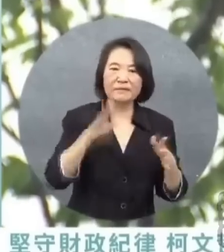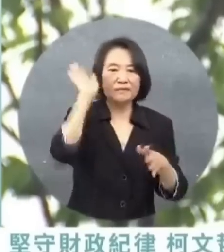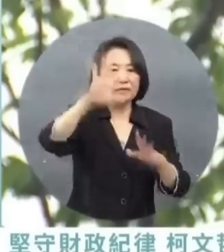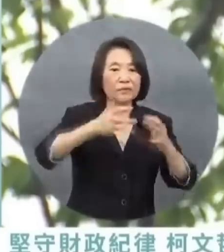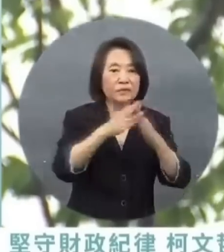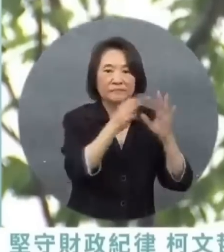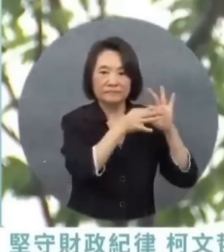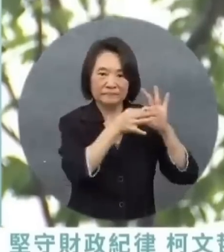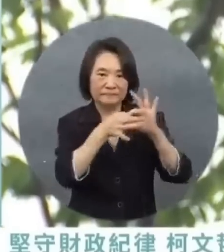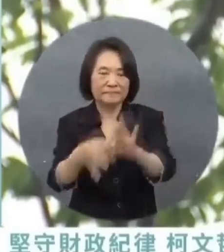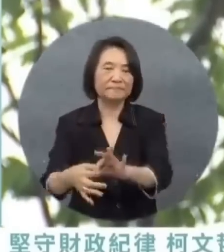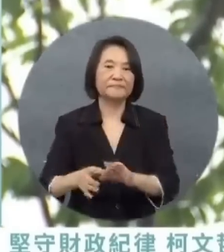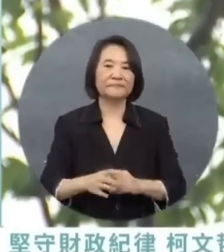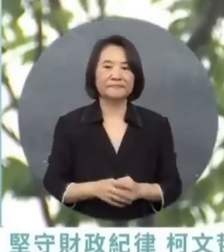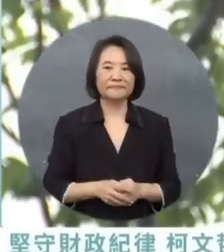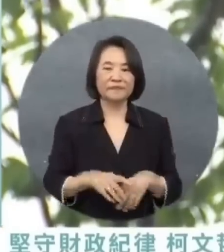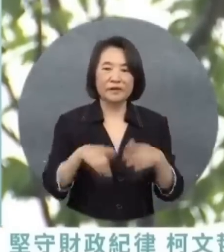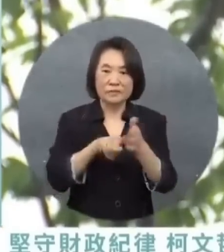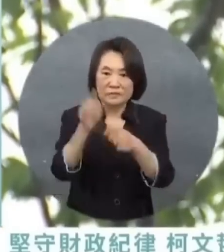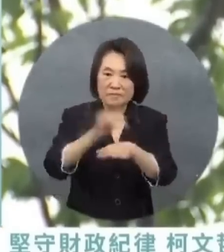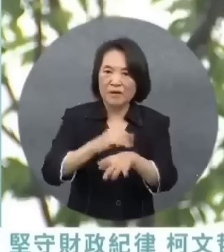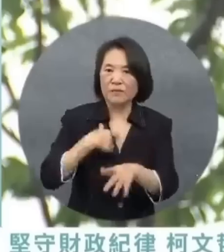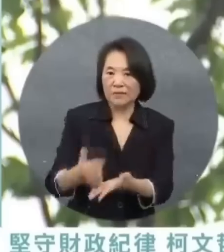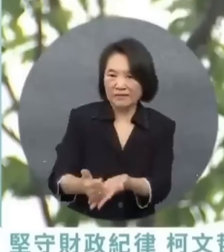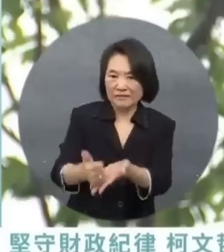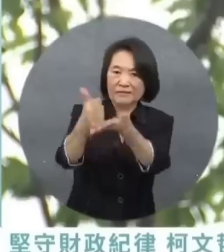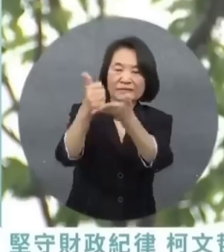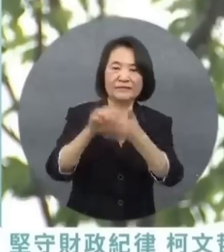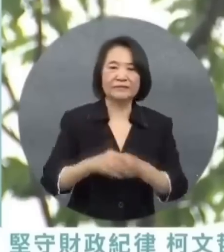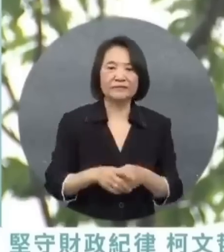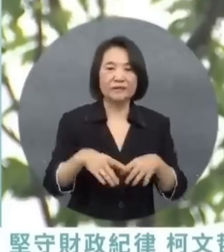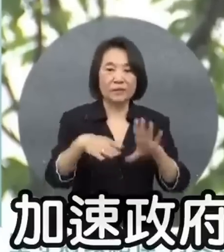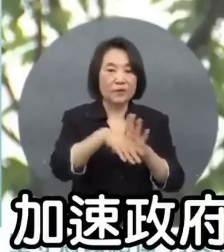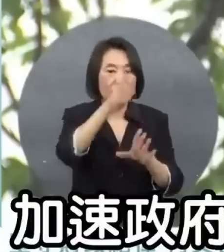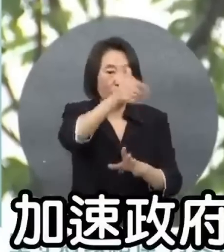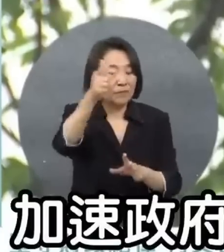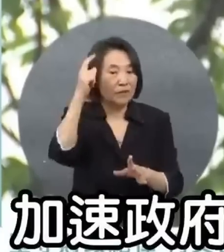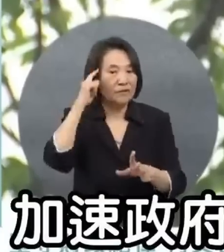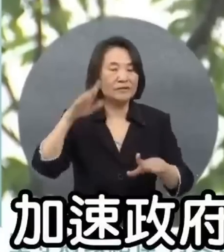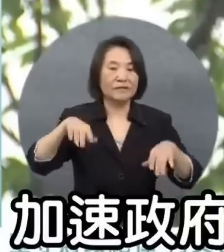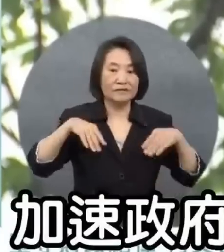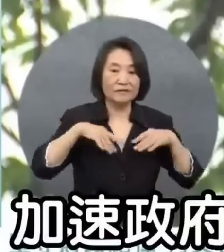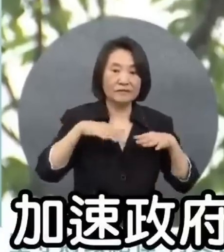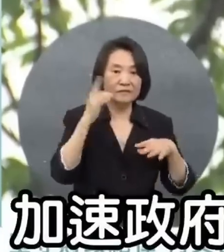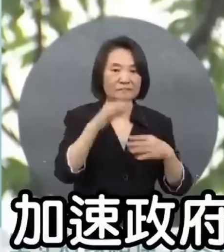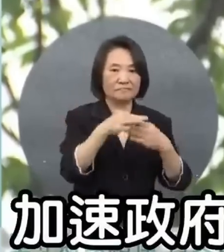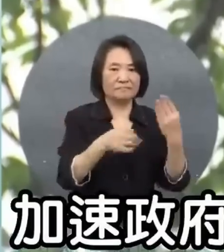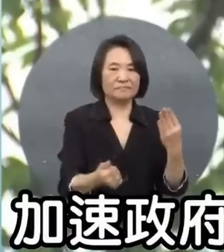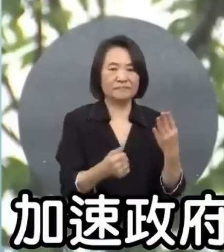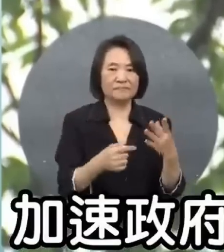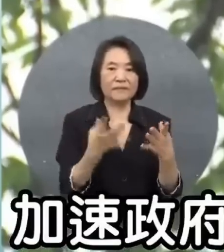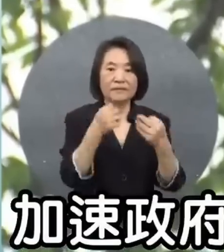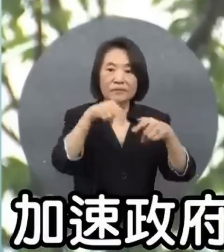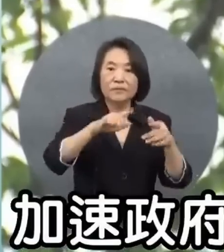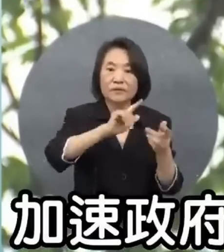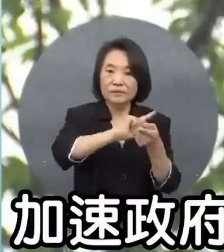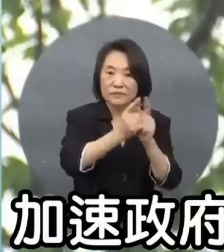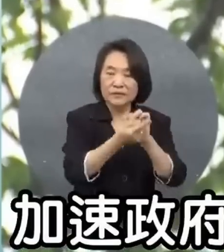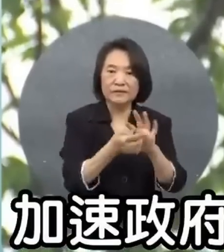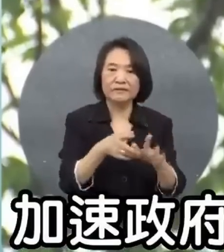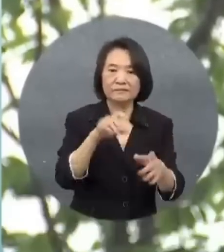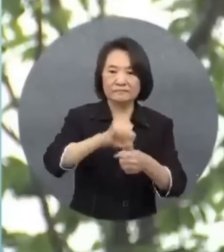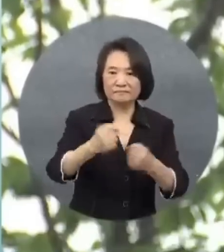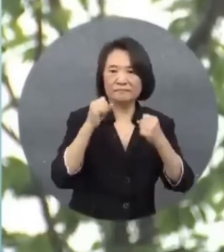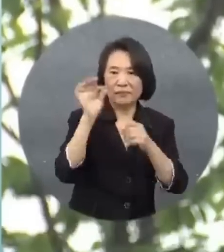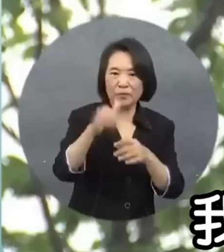展。我会尊重专业，重建文官制度，加速政府的数位转型，提高行政效